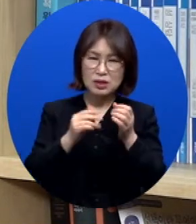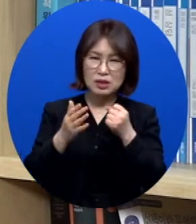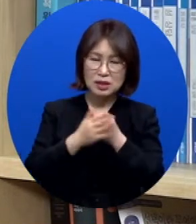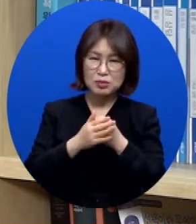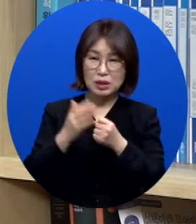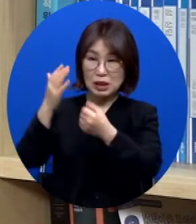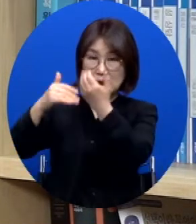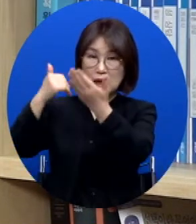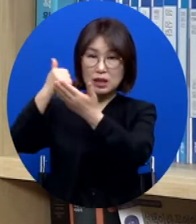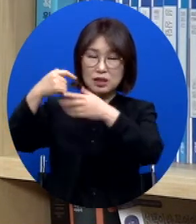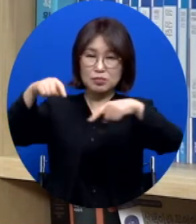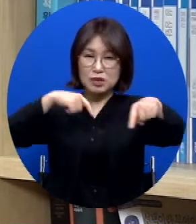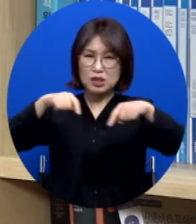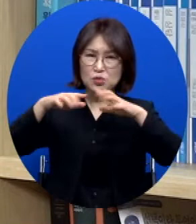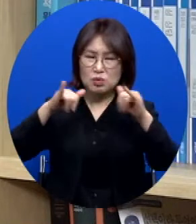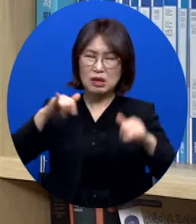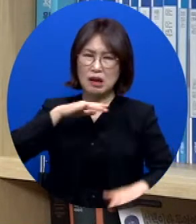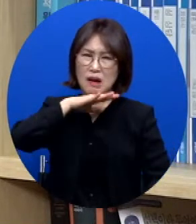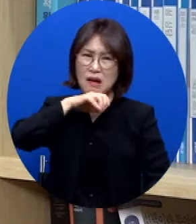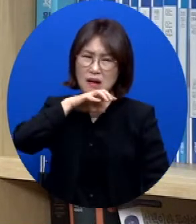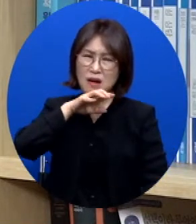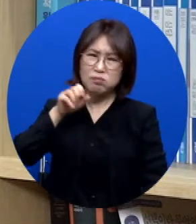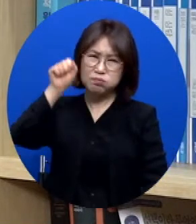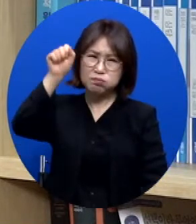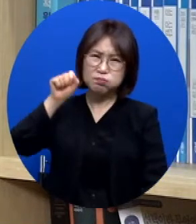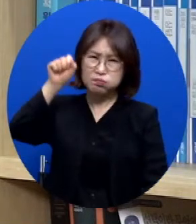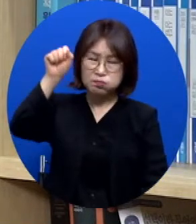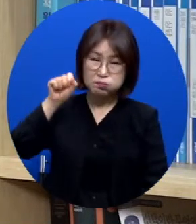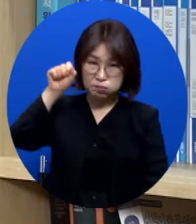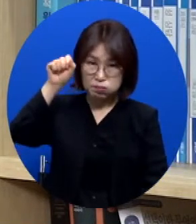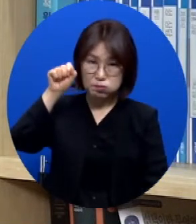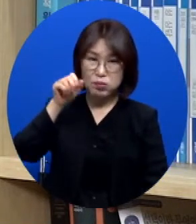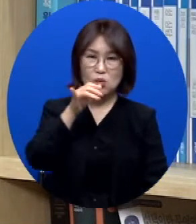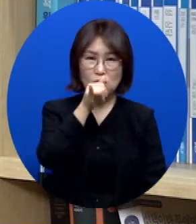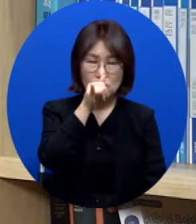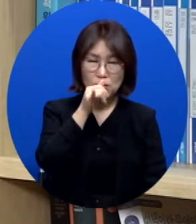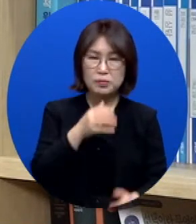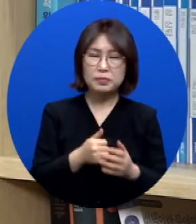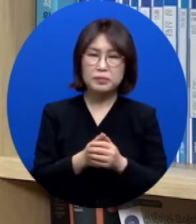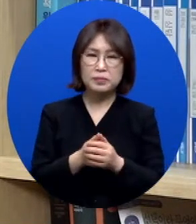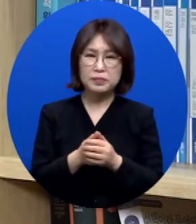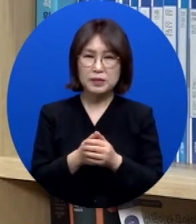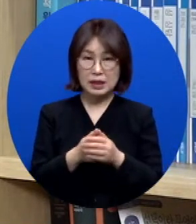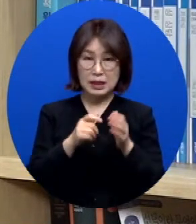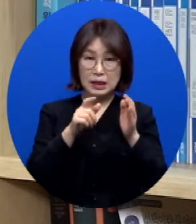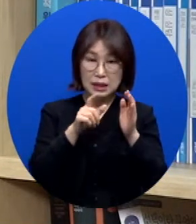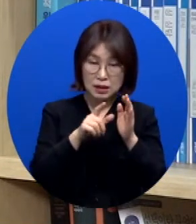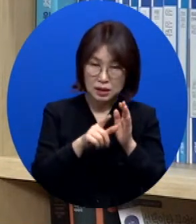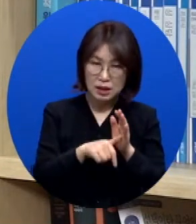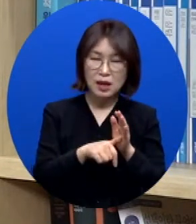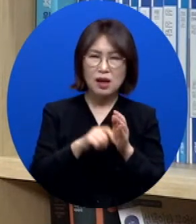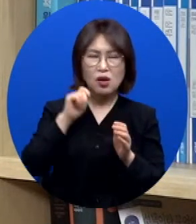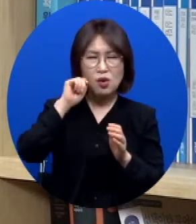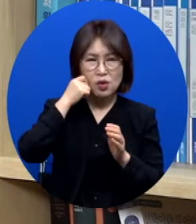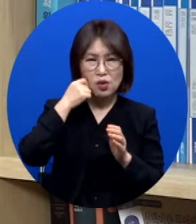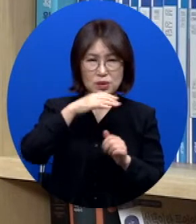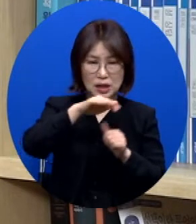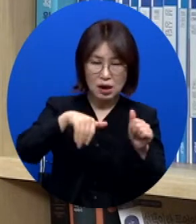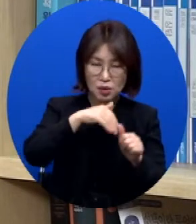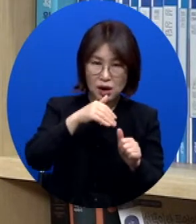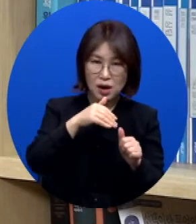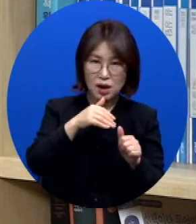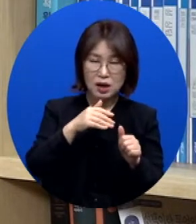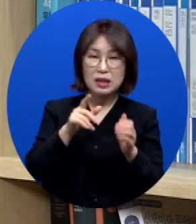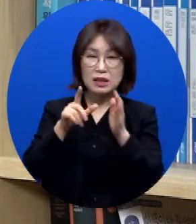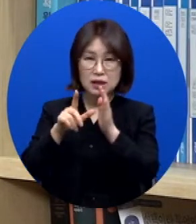지도자들을 이렇게 원망하고 불평했던 적이 많이 있었습니다. 그럼에도 불구하고 그런